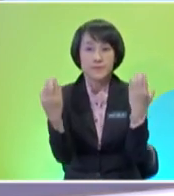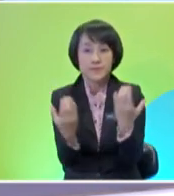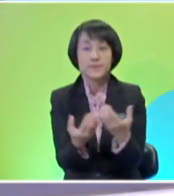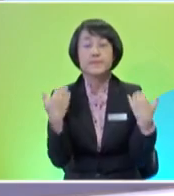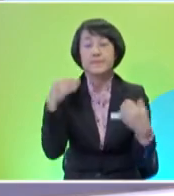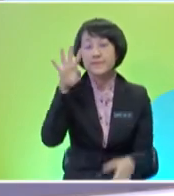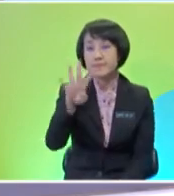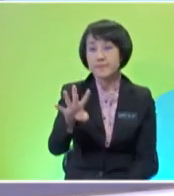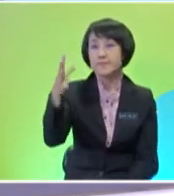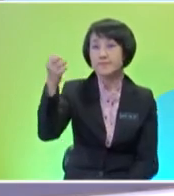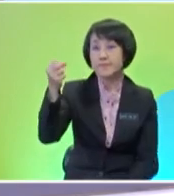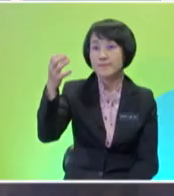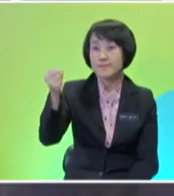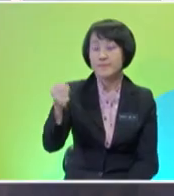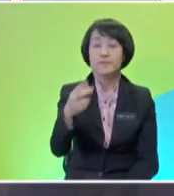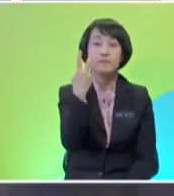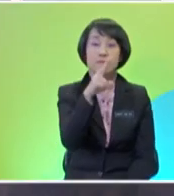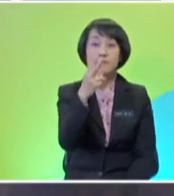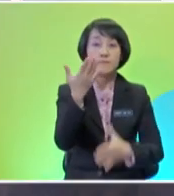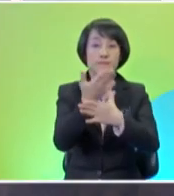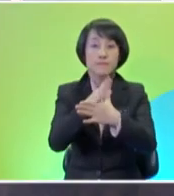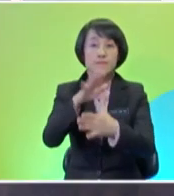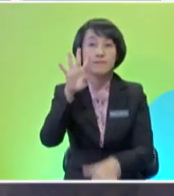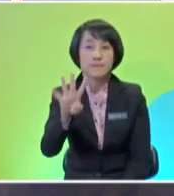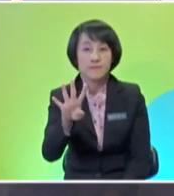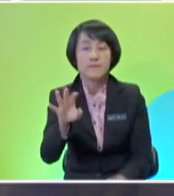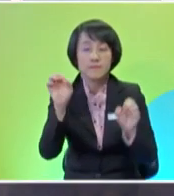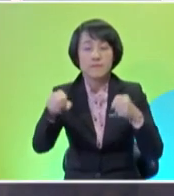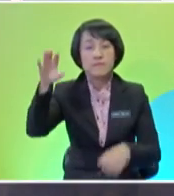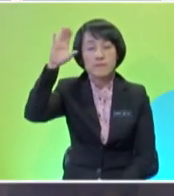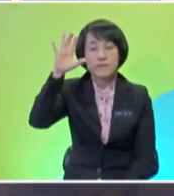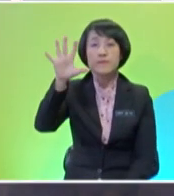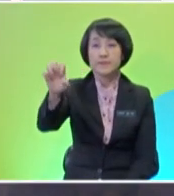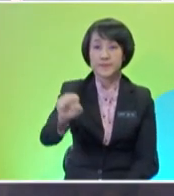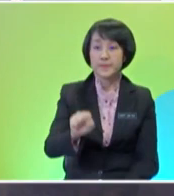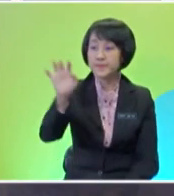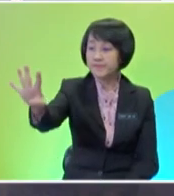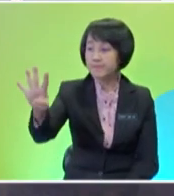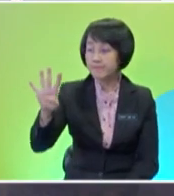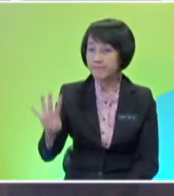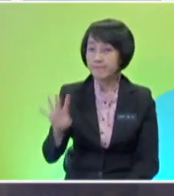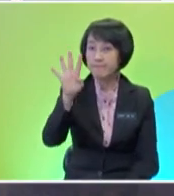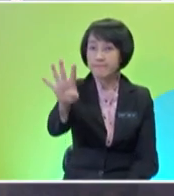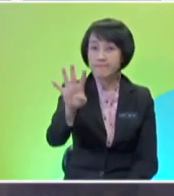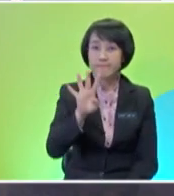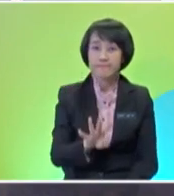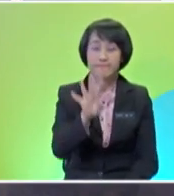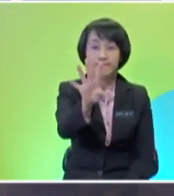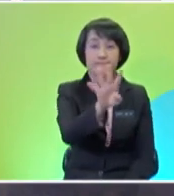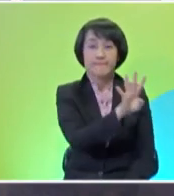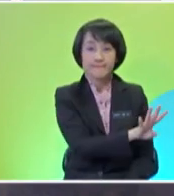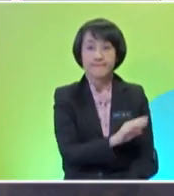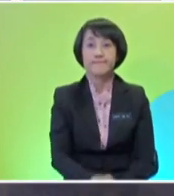empat susu jadi 12 bagi 4 Oke boleh tak Kriss ambil 4 susu dan kumpulkan menjadi satu kumpulan Oke